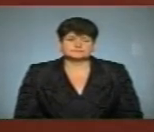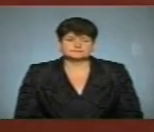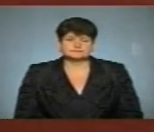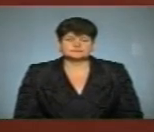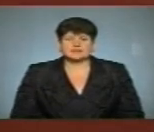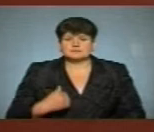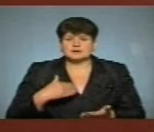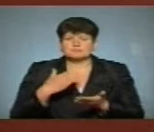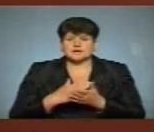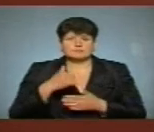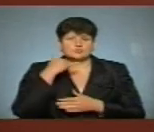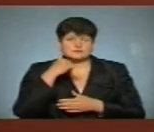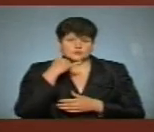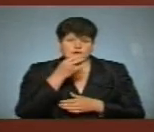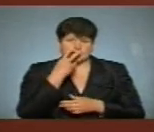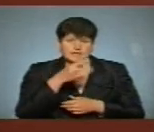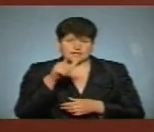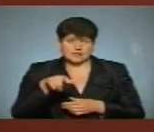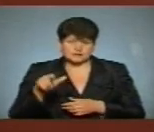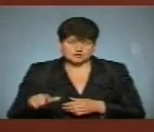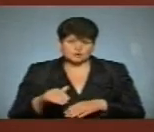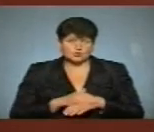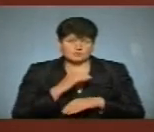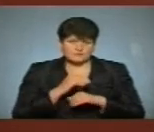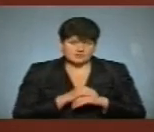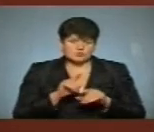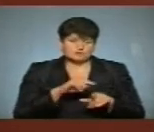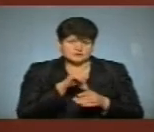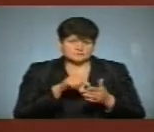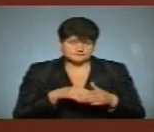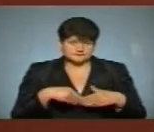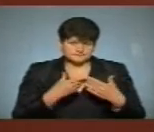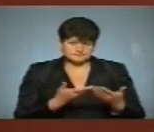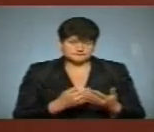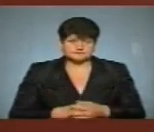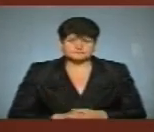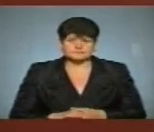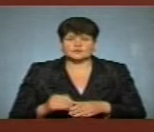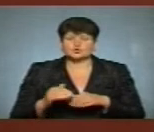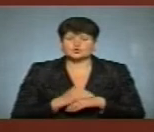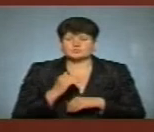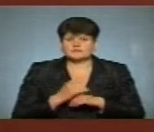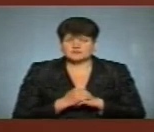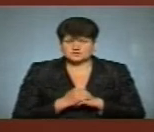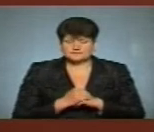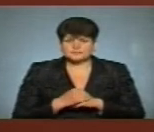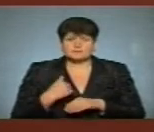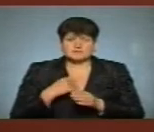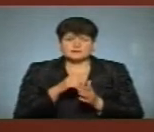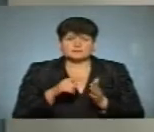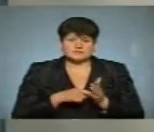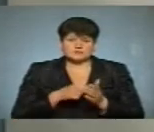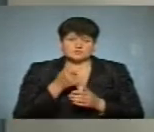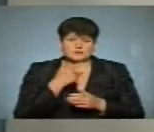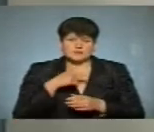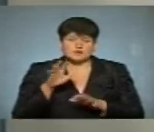І ми маємо дзвінок від глядачів. Доброго вечора. Можете поставити запитання. Доброго вечора. Мене питання до пана